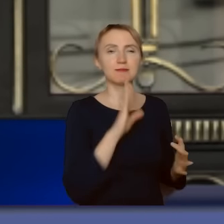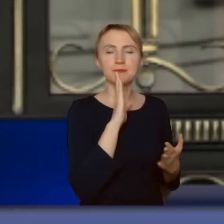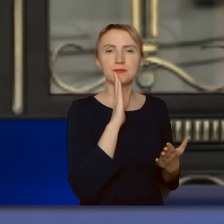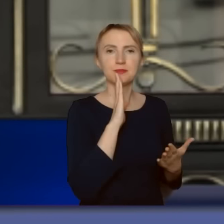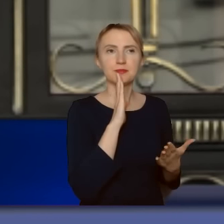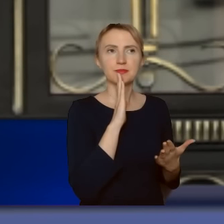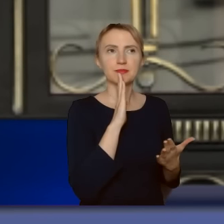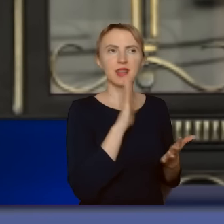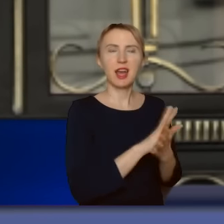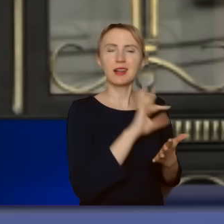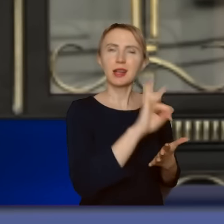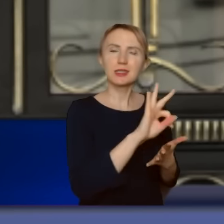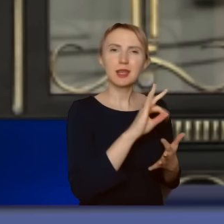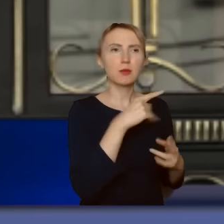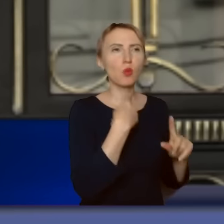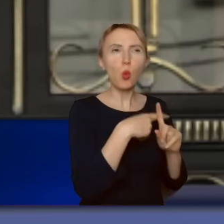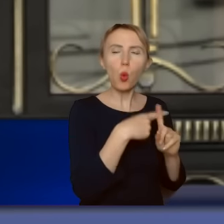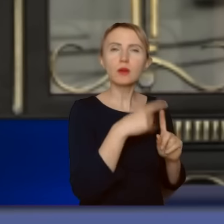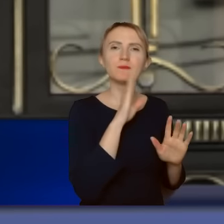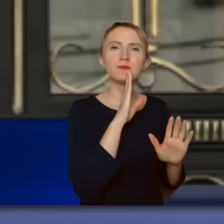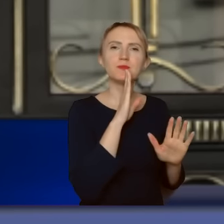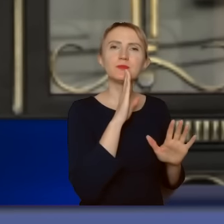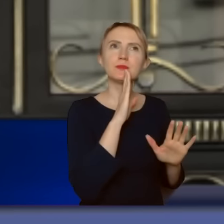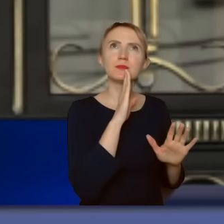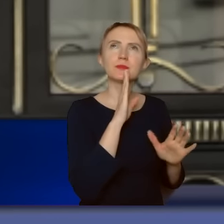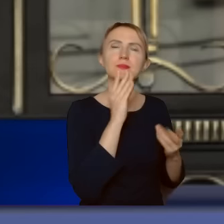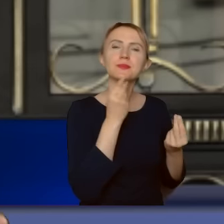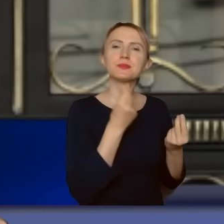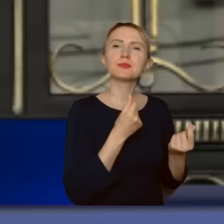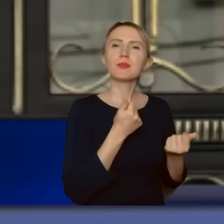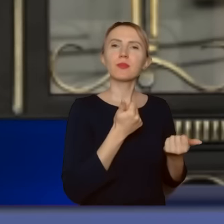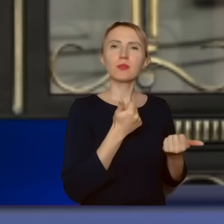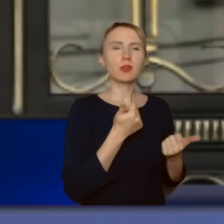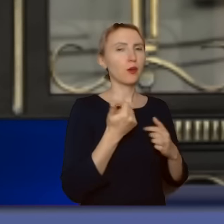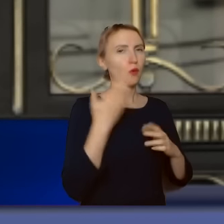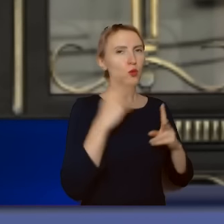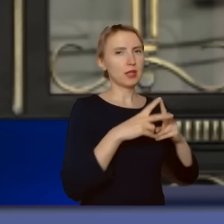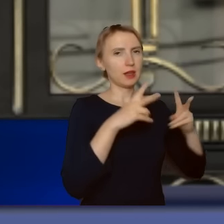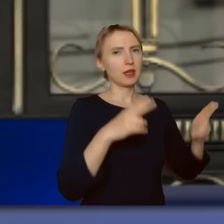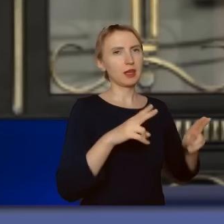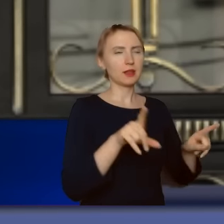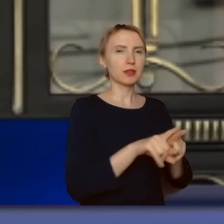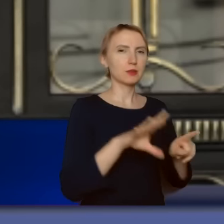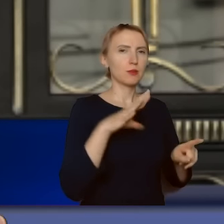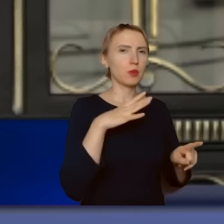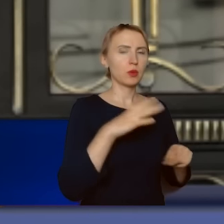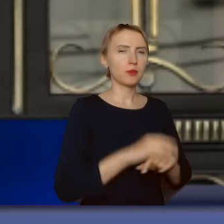walory, swoją taką ugruntowaną, chociaż w ostatniej kadencji to też przez 4 było. Lata.